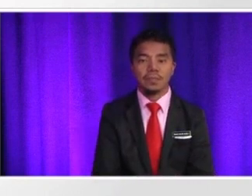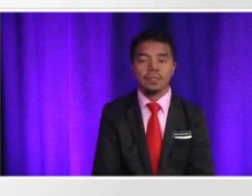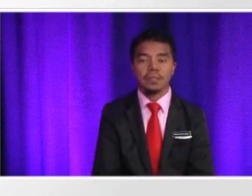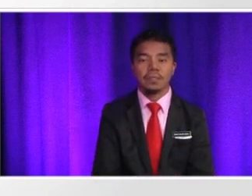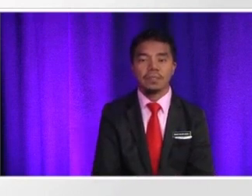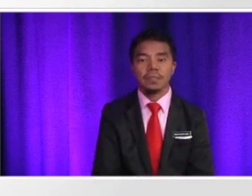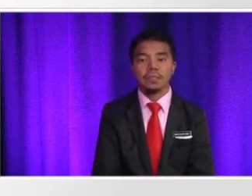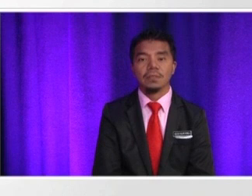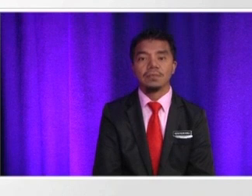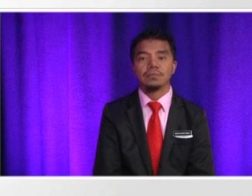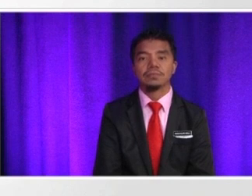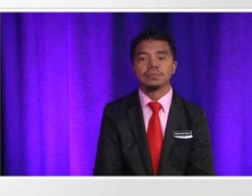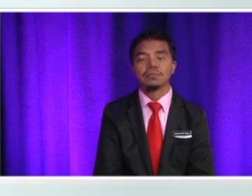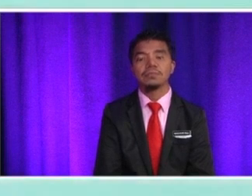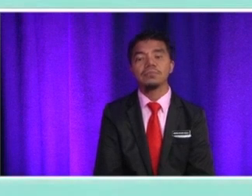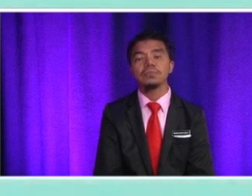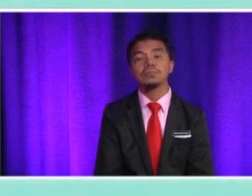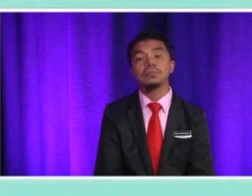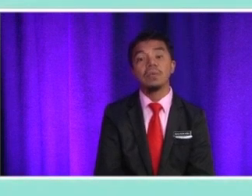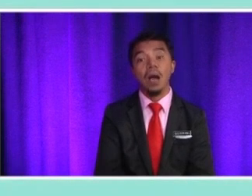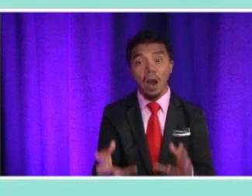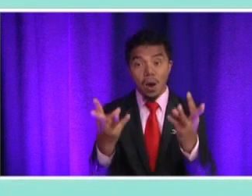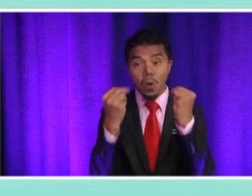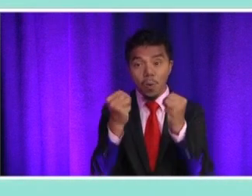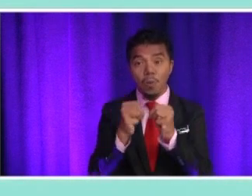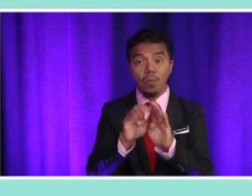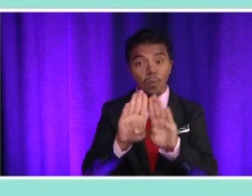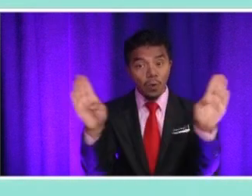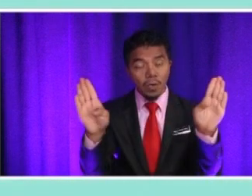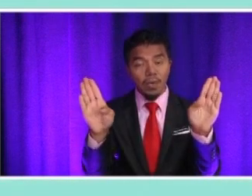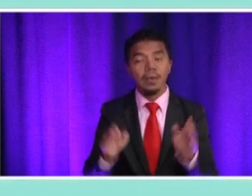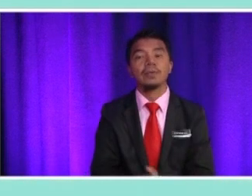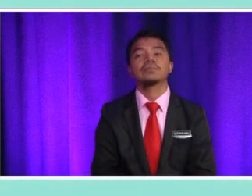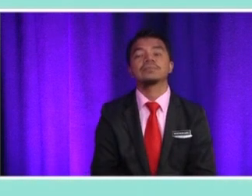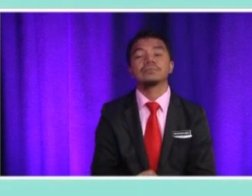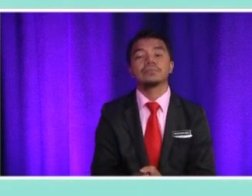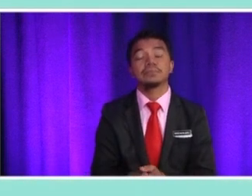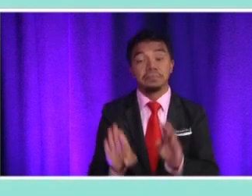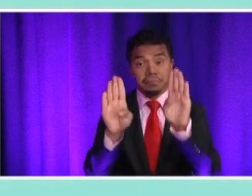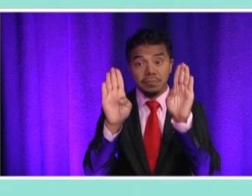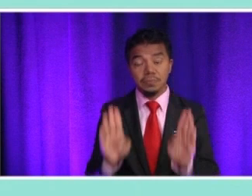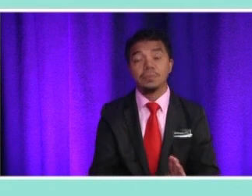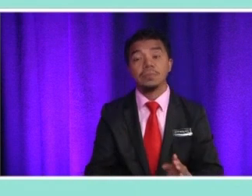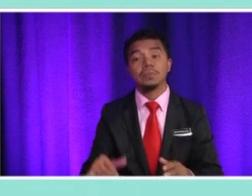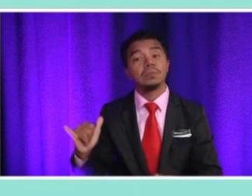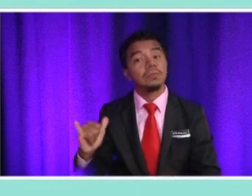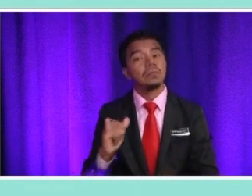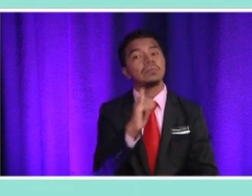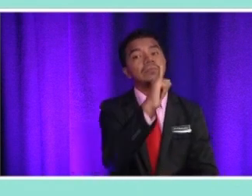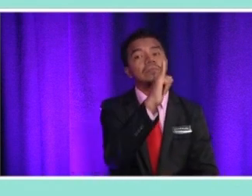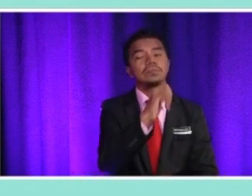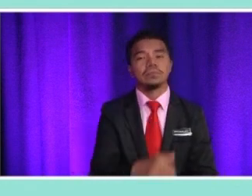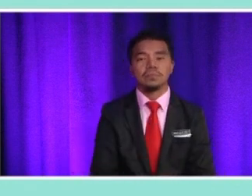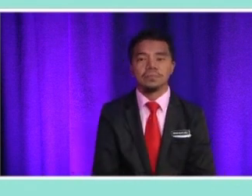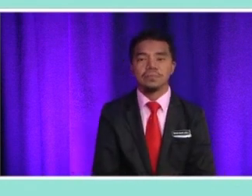bas. Sekarang dia nak buka pula bisnes tentang penerbangan. Jadi maknanya dia cuba cari maklumat